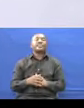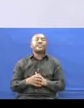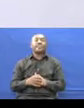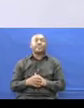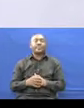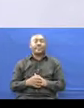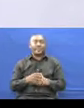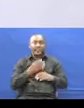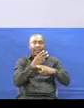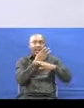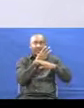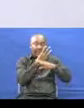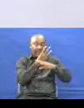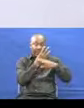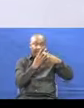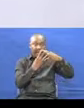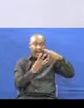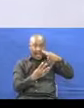ujumlishe robo.